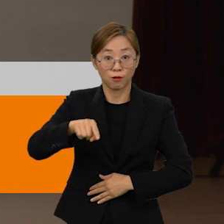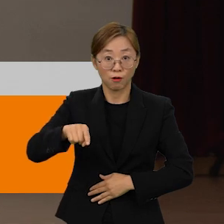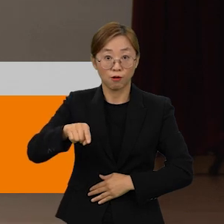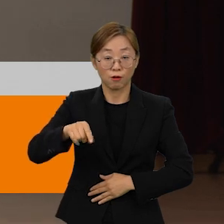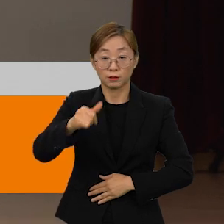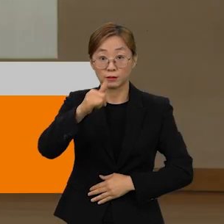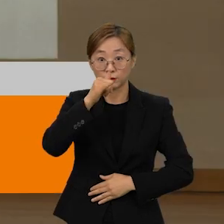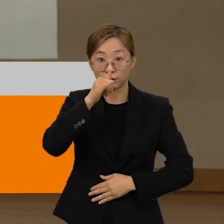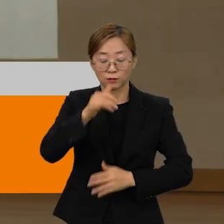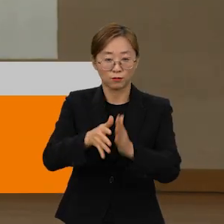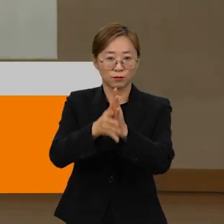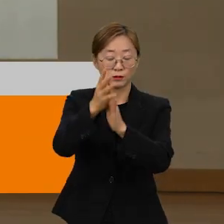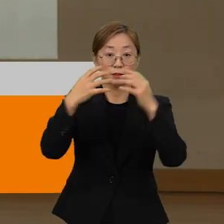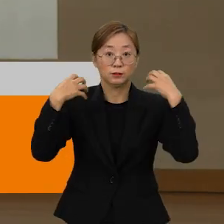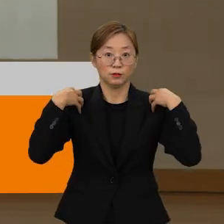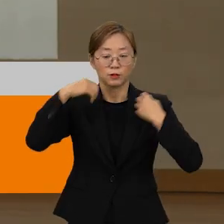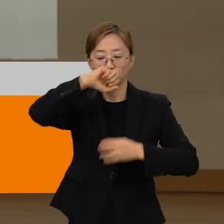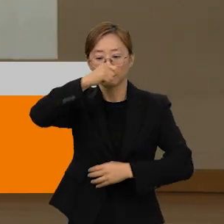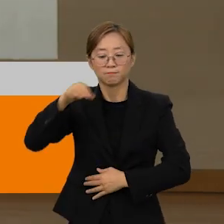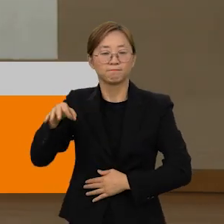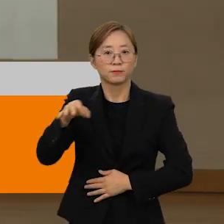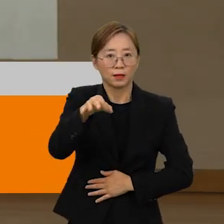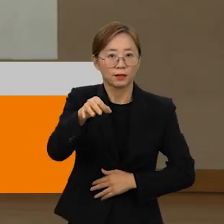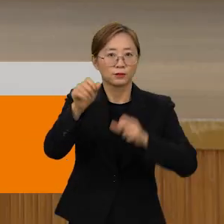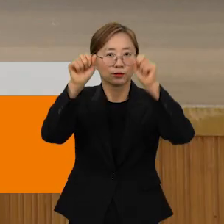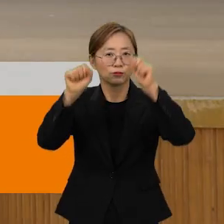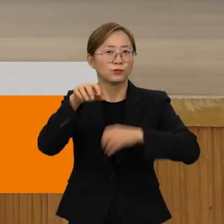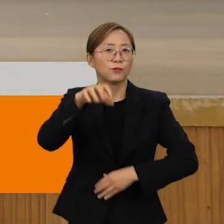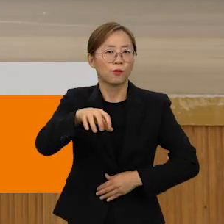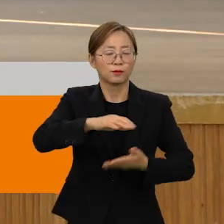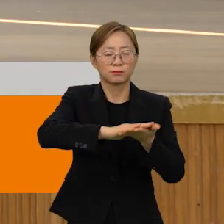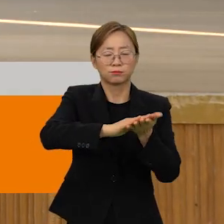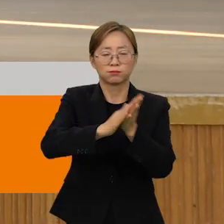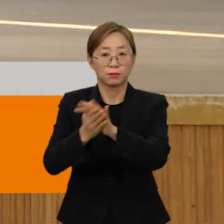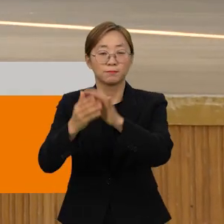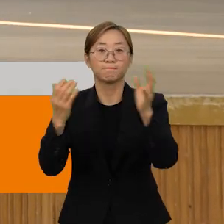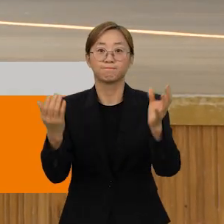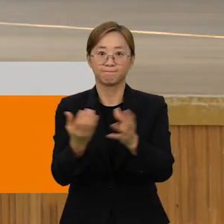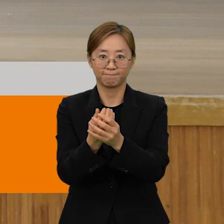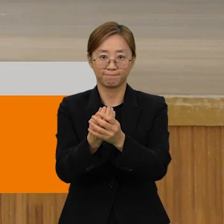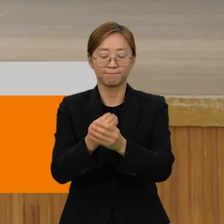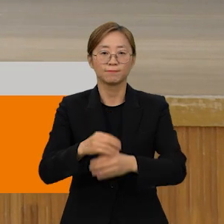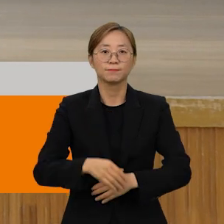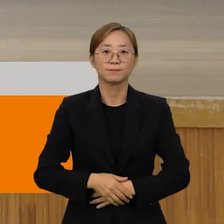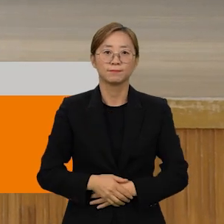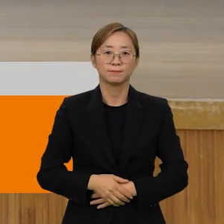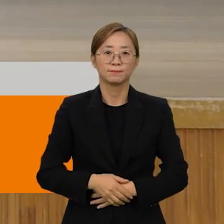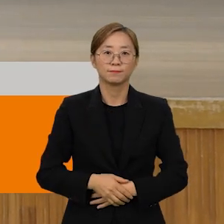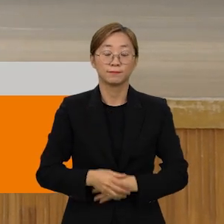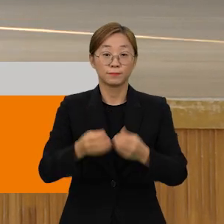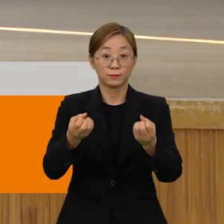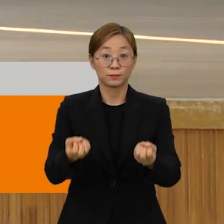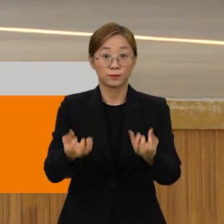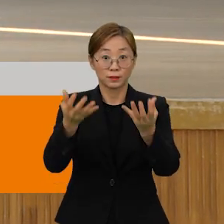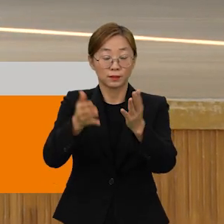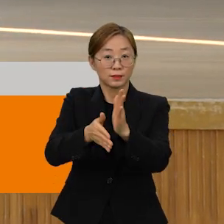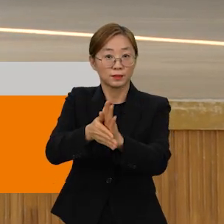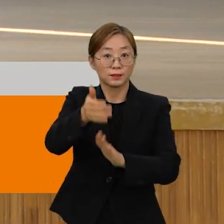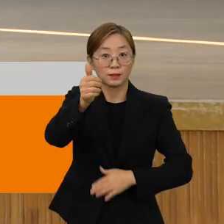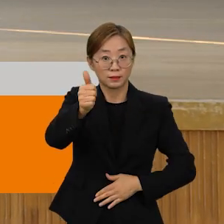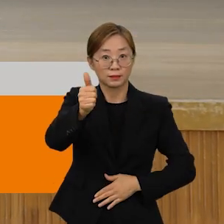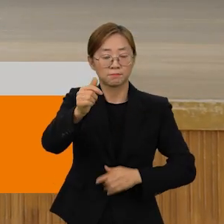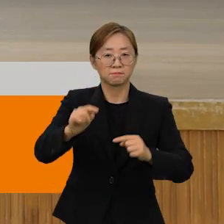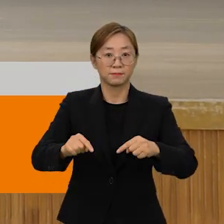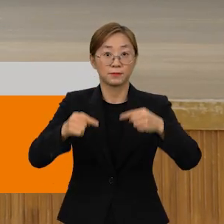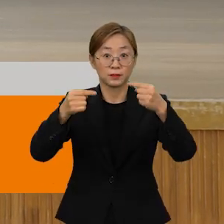스케이트장도 마련된 행복운동장은 공주시 운동장 환경 개선 사업을 통해 진행되었는데요. 이날 준공식